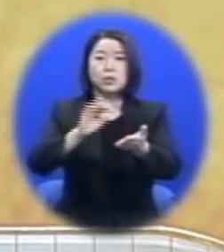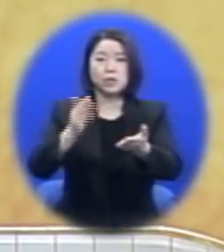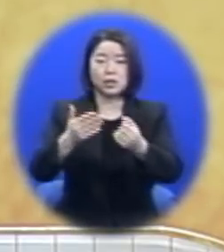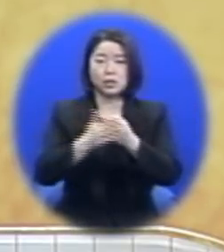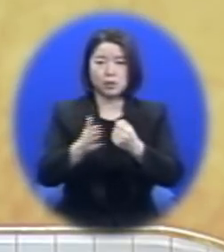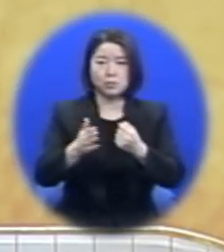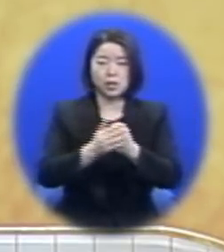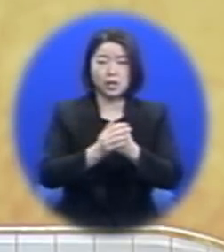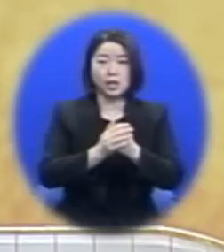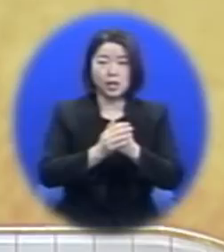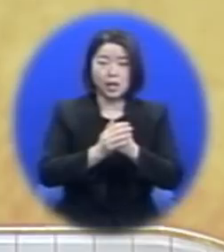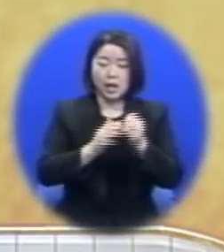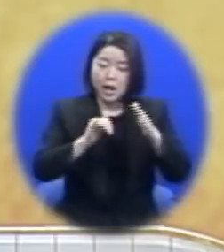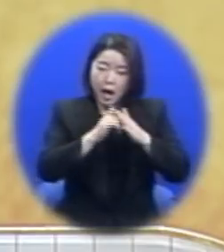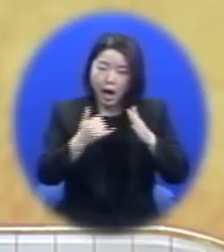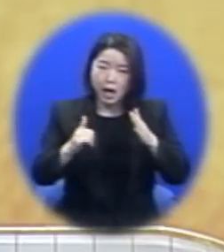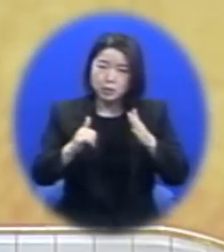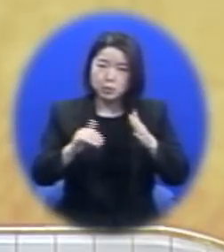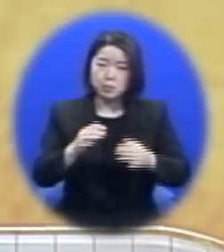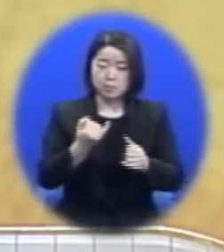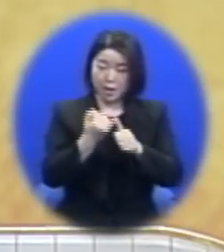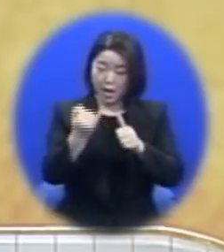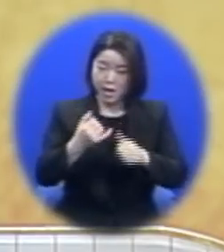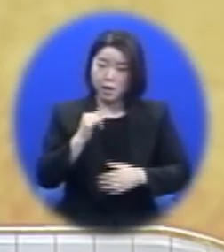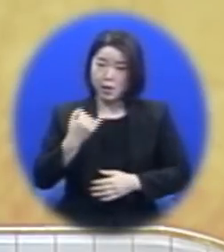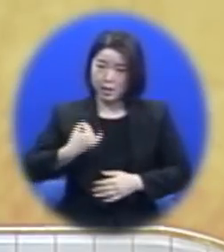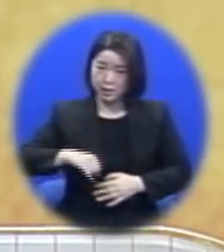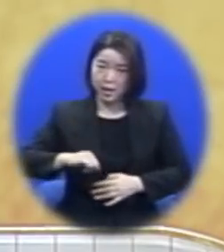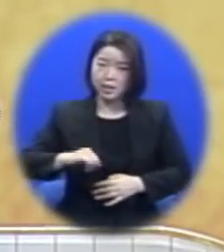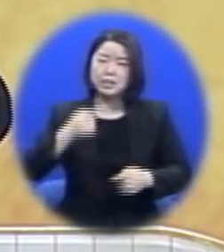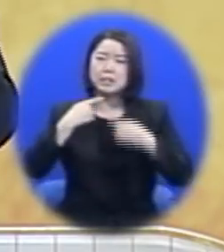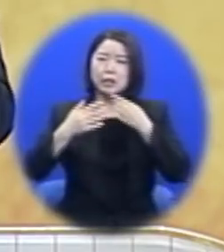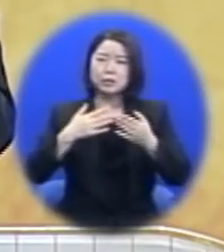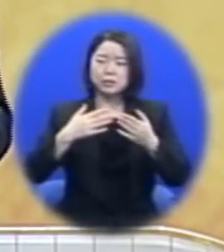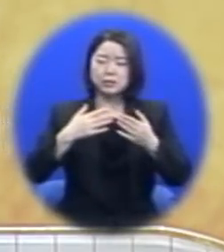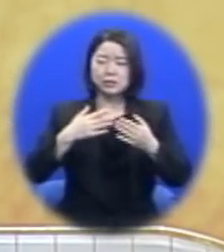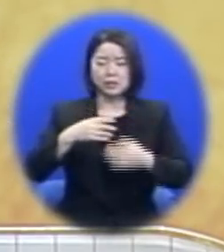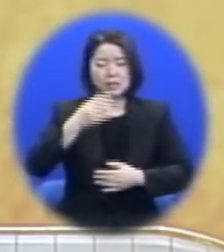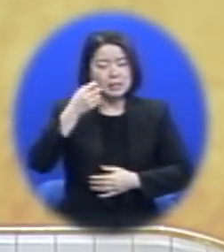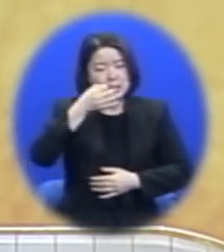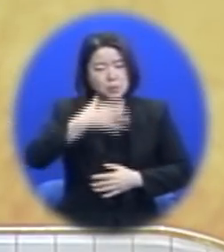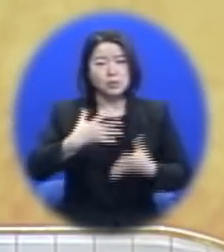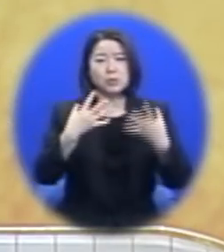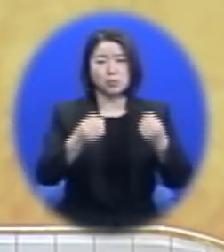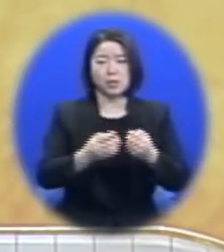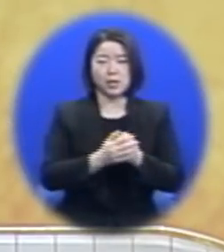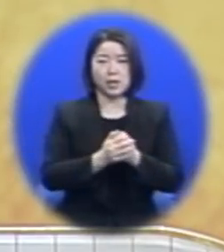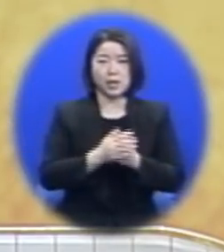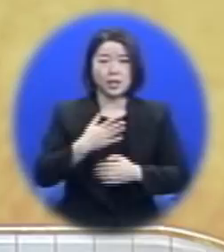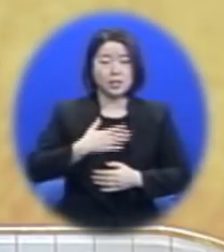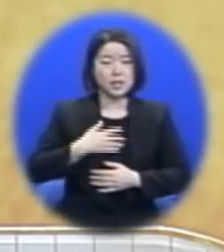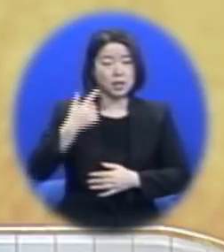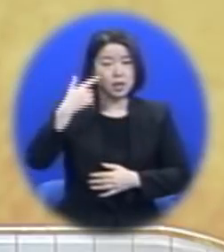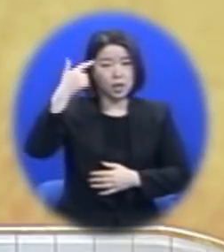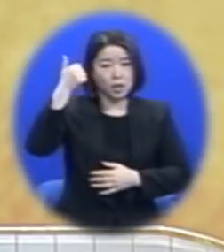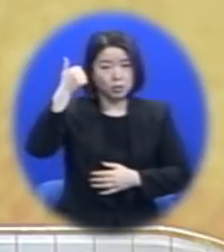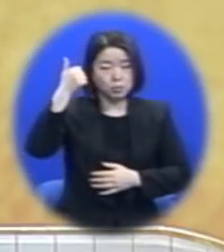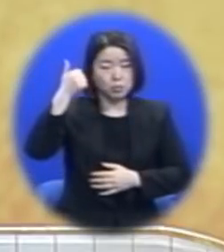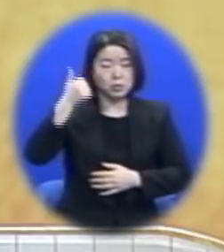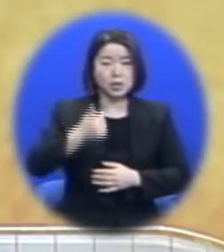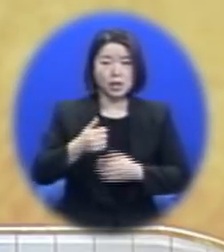겪은 아내와 딸이 겪은 고생이 말이 아니었고 제가 군목 임관을 하고 난 다음에도 세